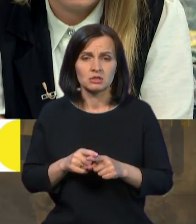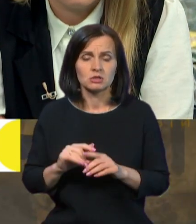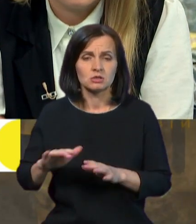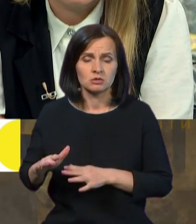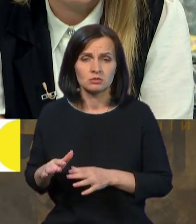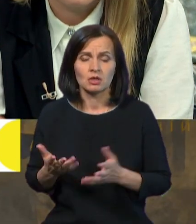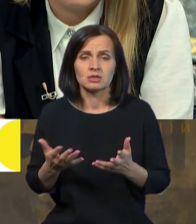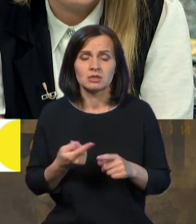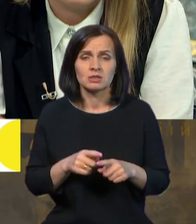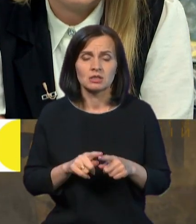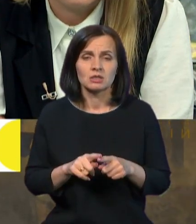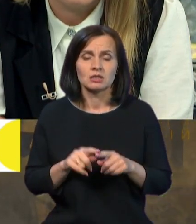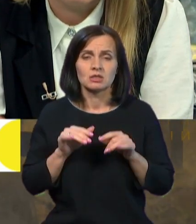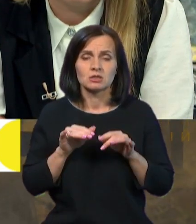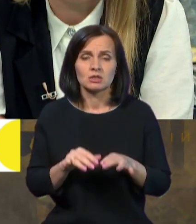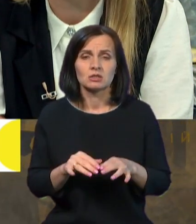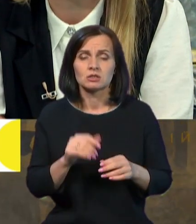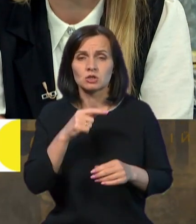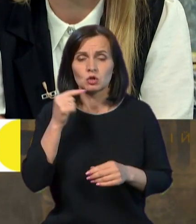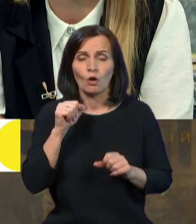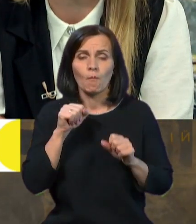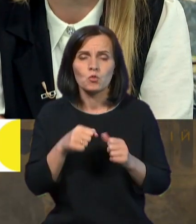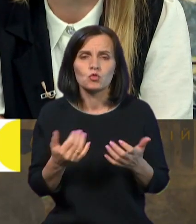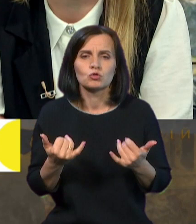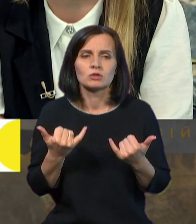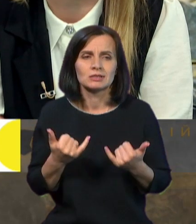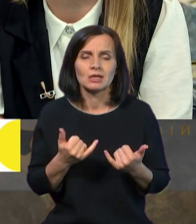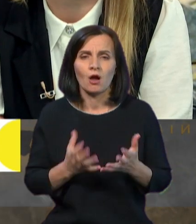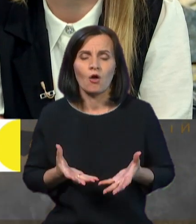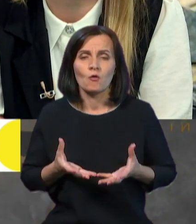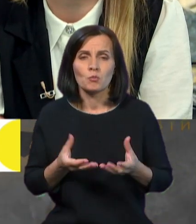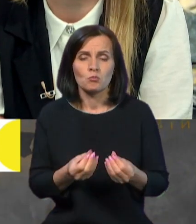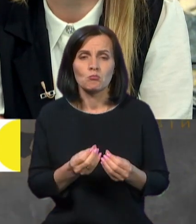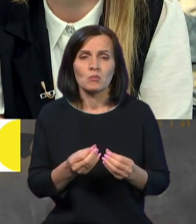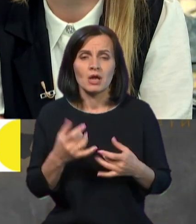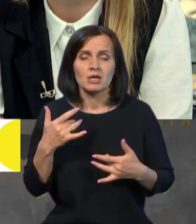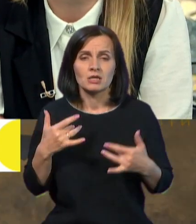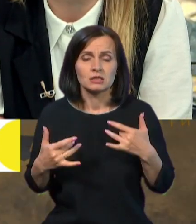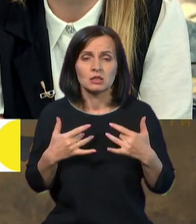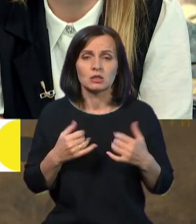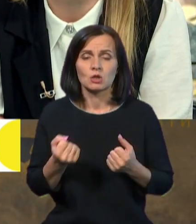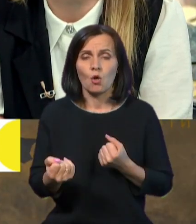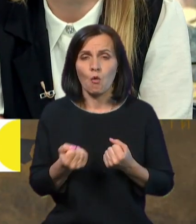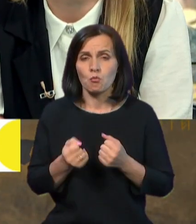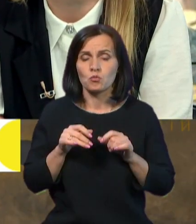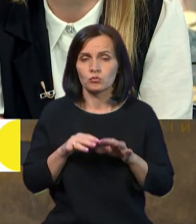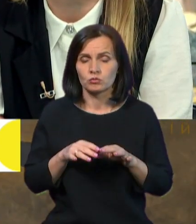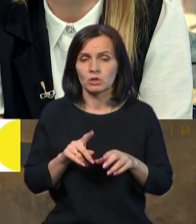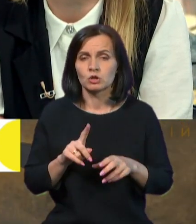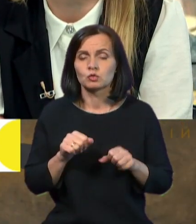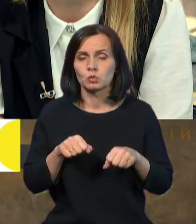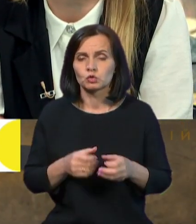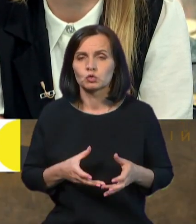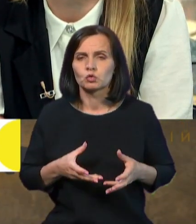ці дії Росії, агресора, можуть якось зараз позначатися на театрі бойових дій? Що, на що вони можуть вплинути і